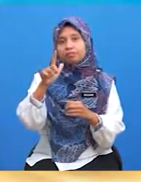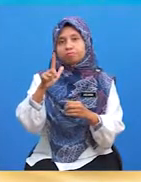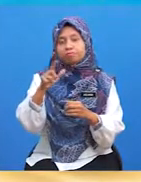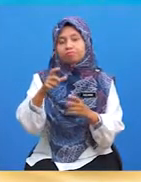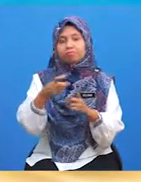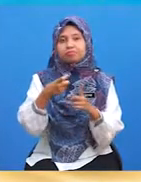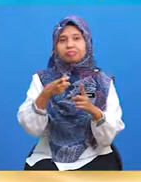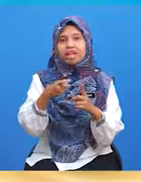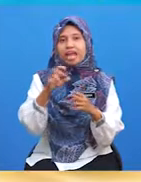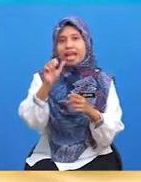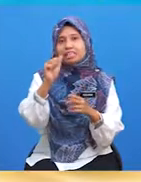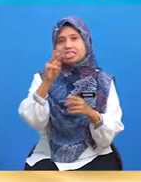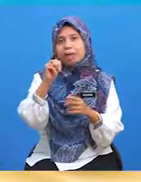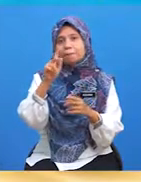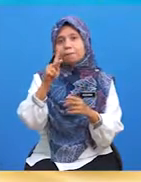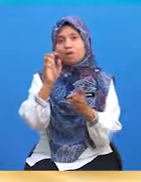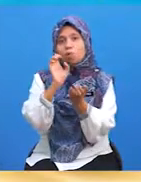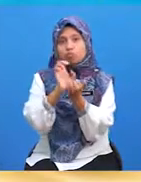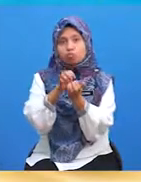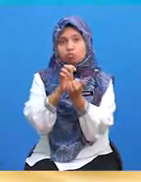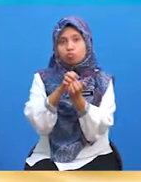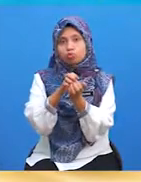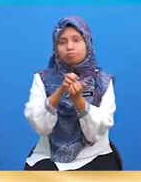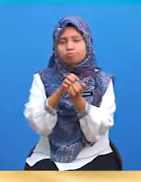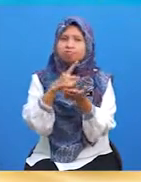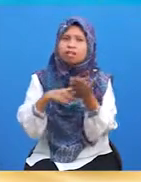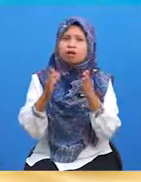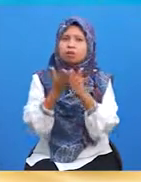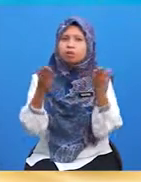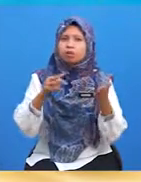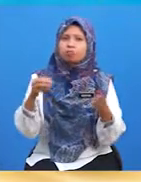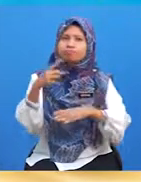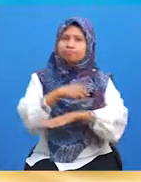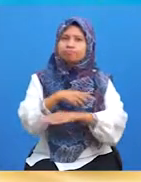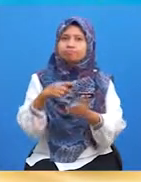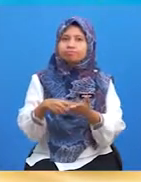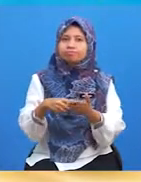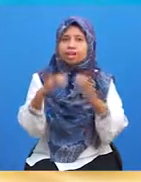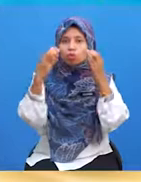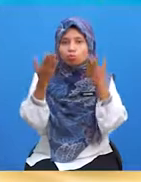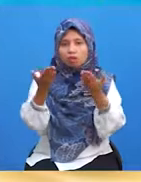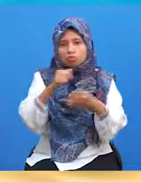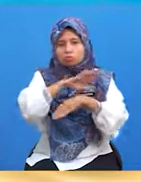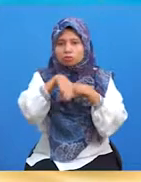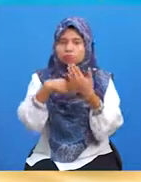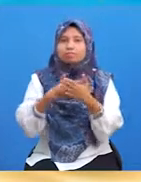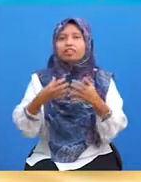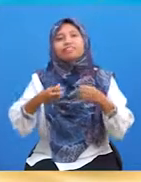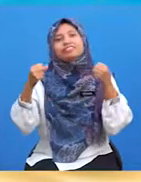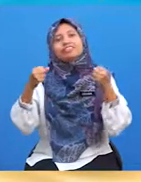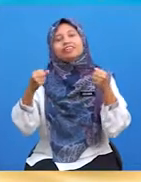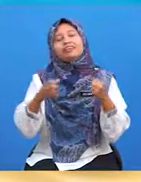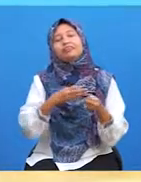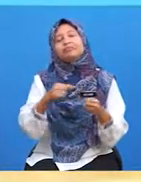Puchong Utama 1. Apa khabar murid-murid hari ini? Cikgu harap semuanya sihat dan